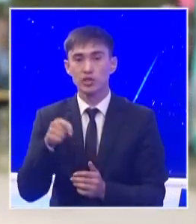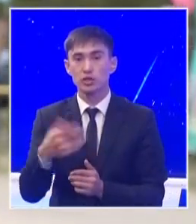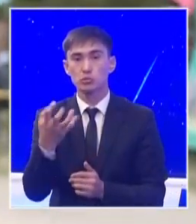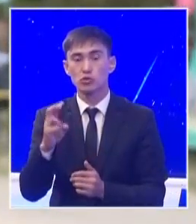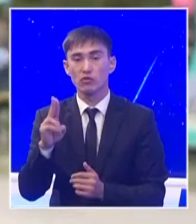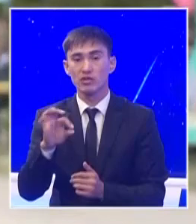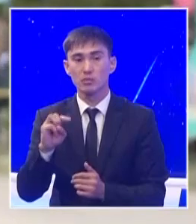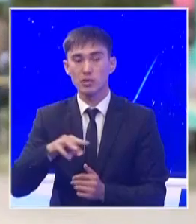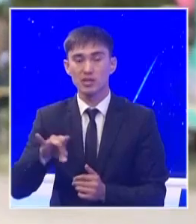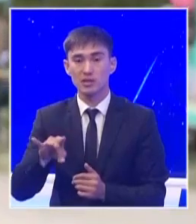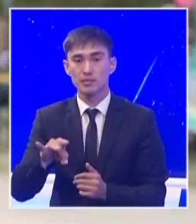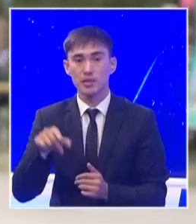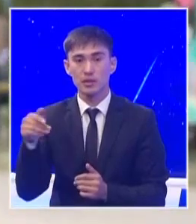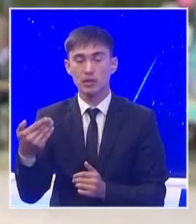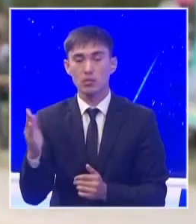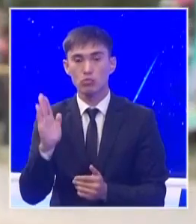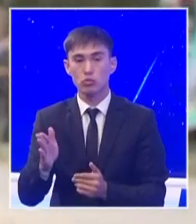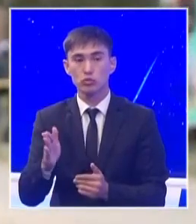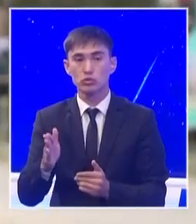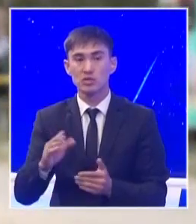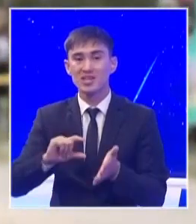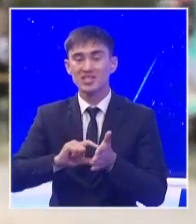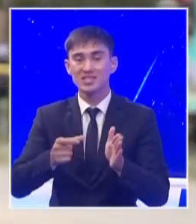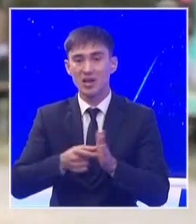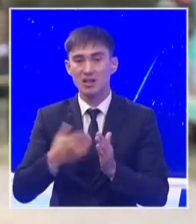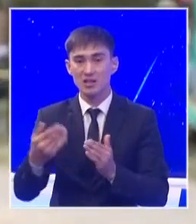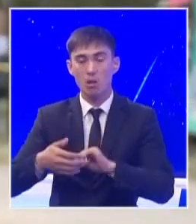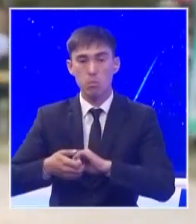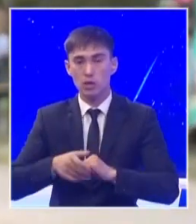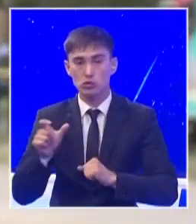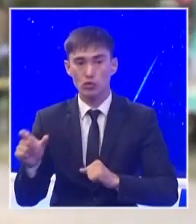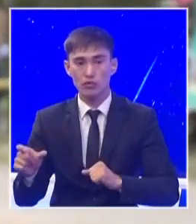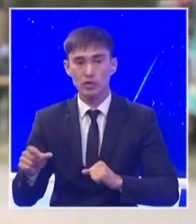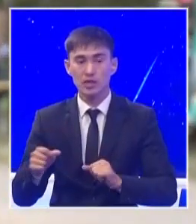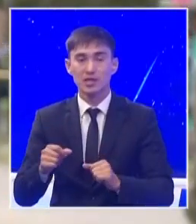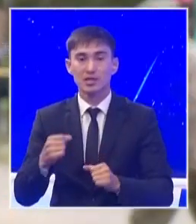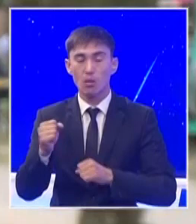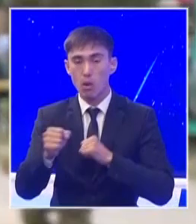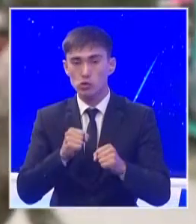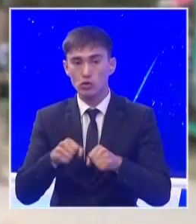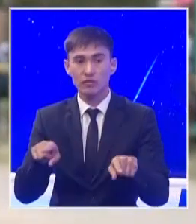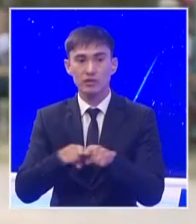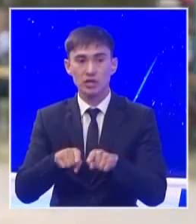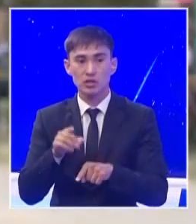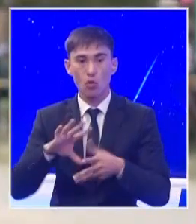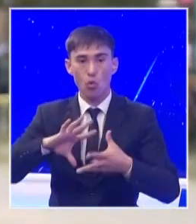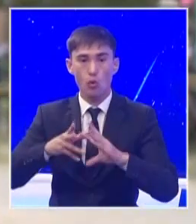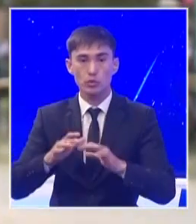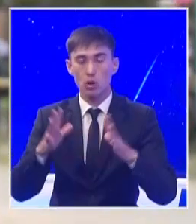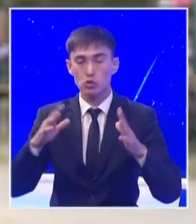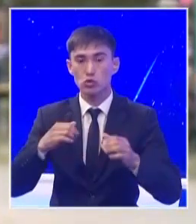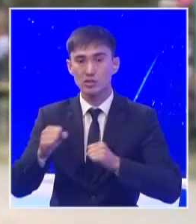1500 квадратных метров. Там будут расположены залы для борцов, для боксеров, также общий большой зал